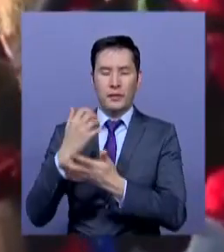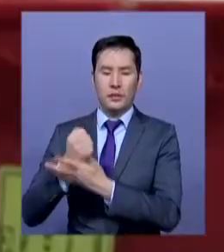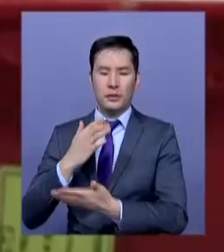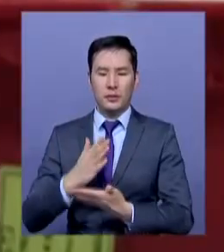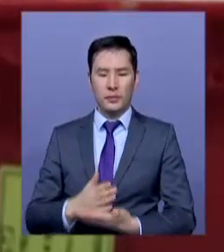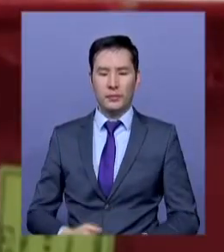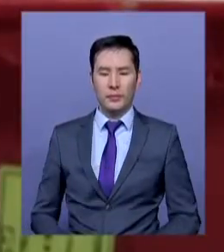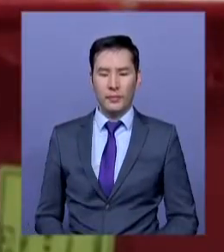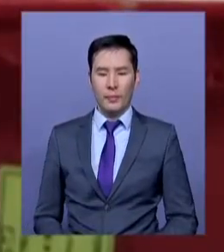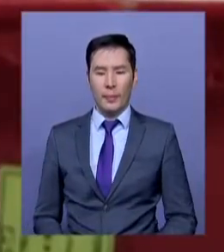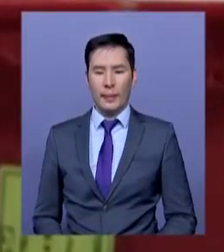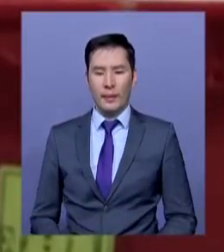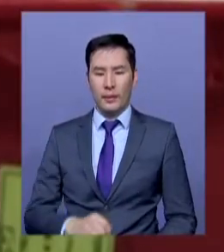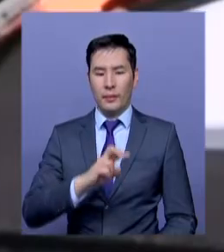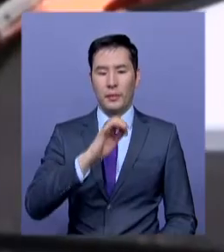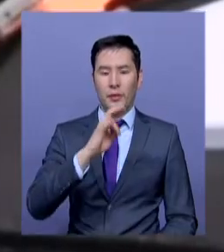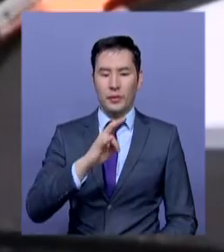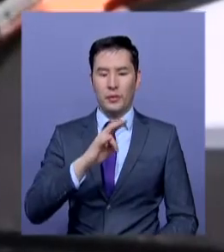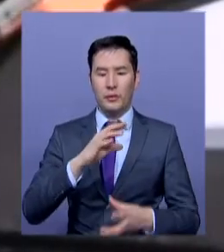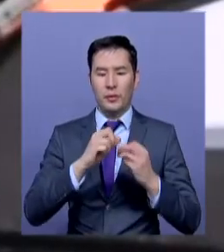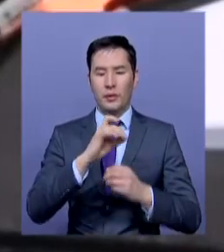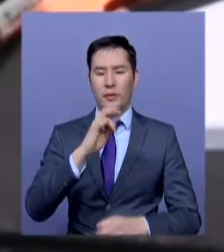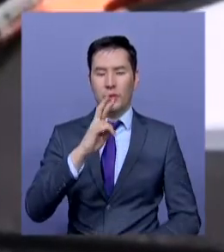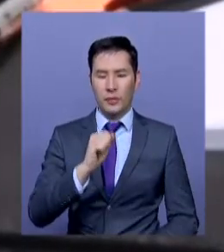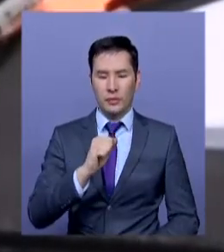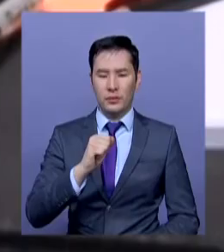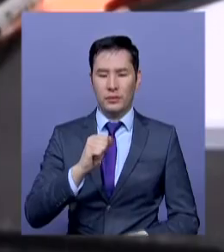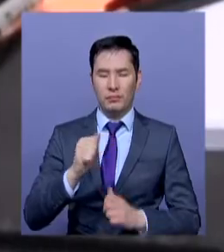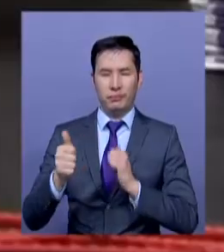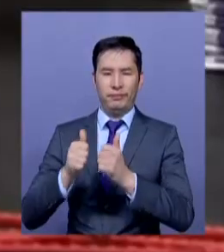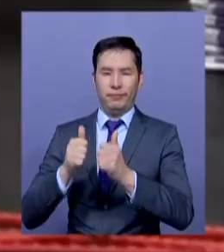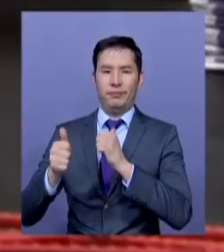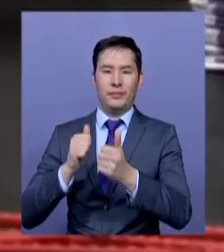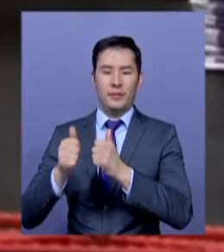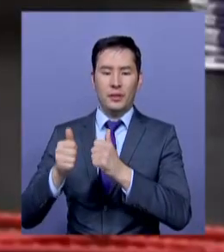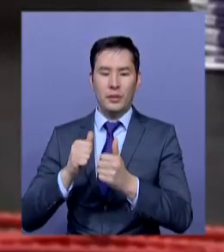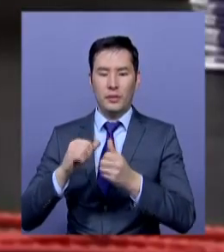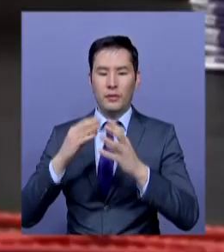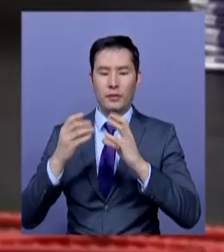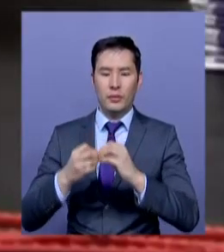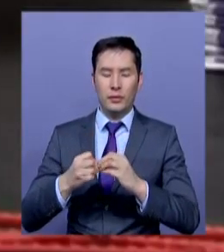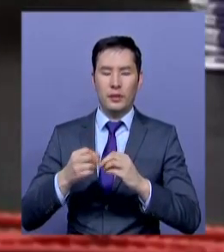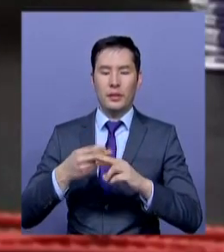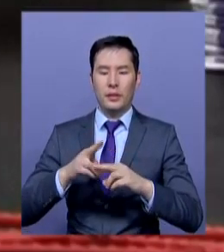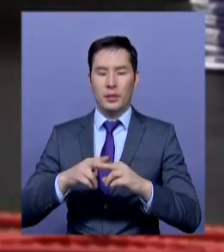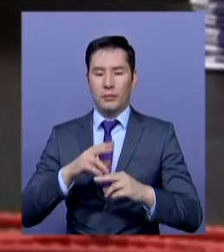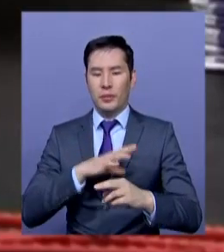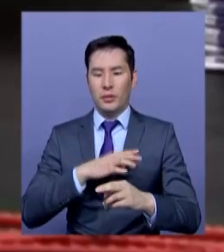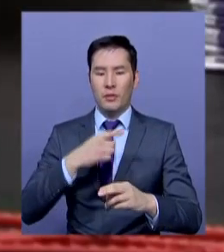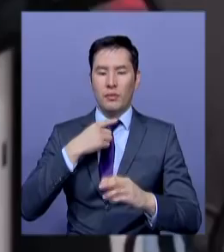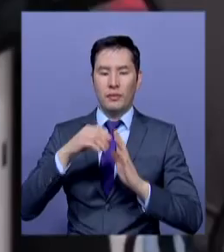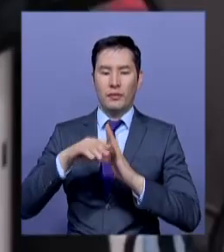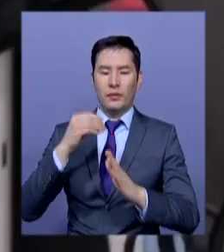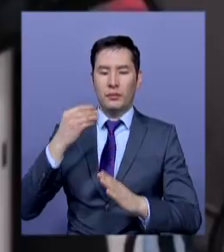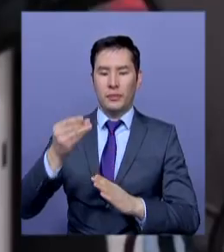Калифорнияда алда келеді. Байден болса Аризона, Мэйнде озып тұр. Сайлаушылардың басым бөлігі мерзімінен бұрын дауыс берген.